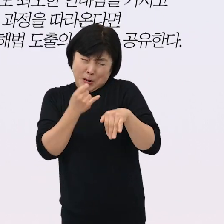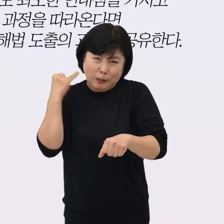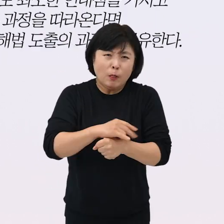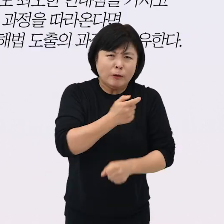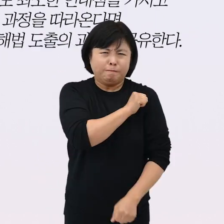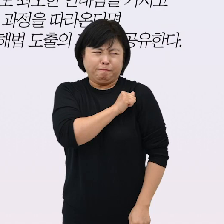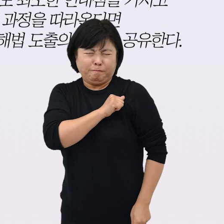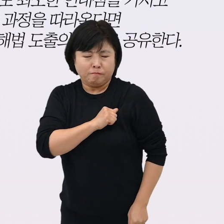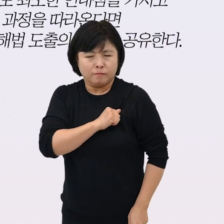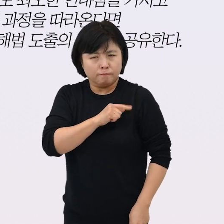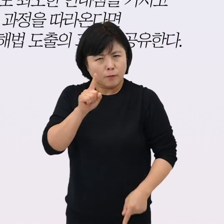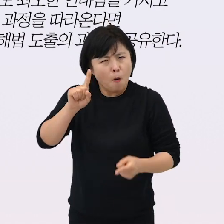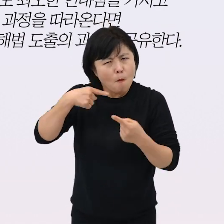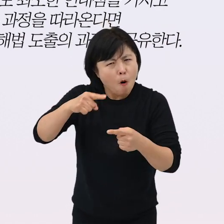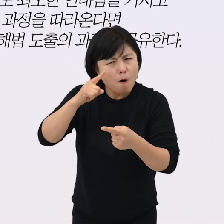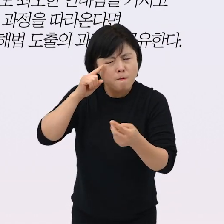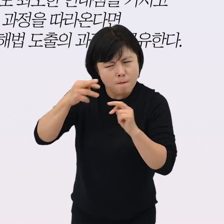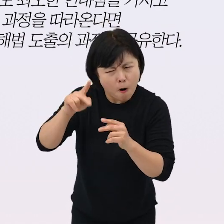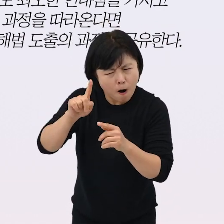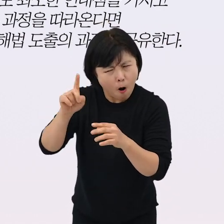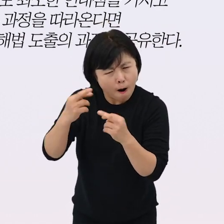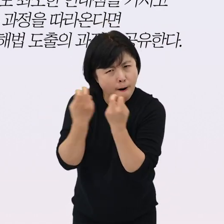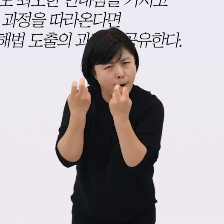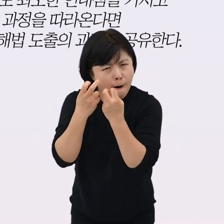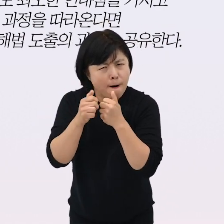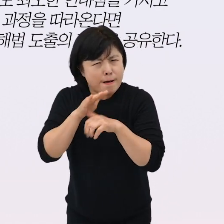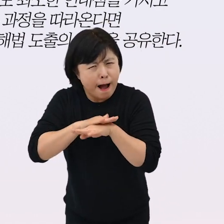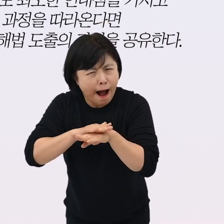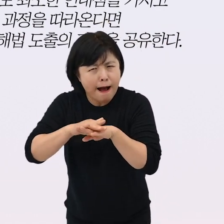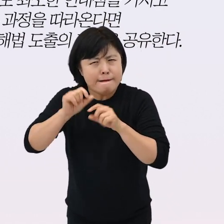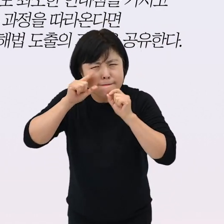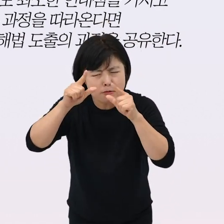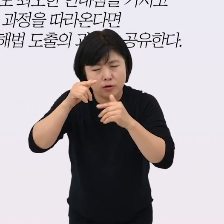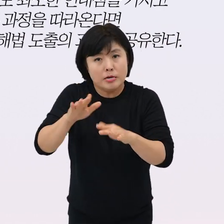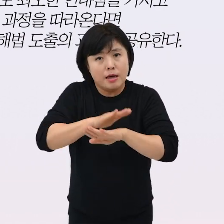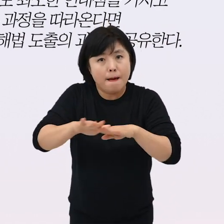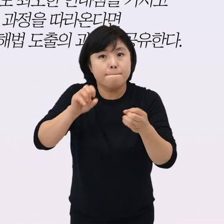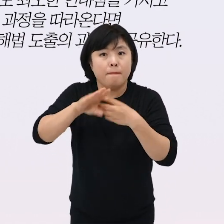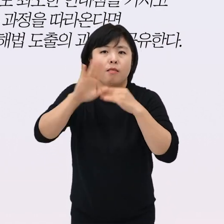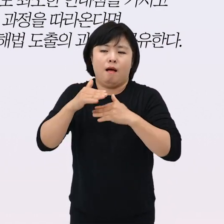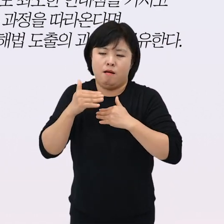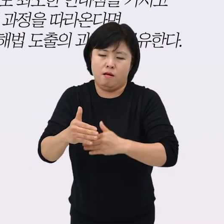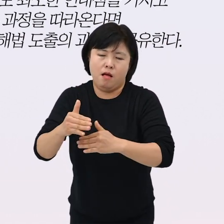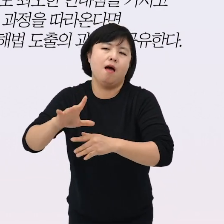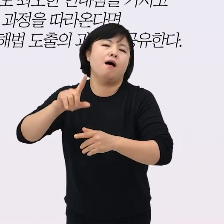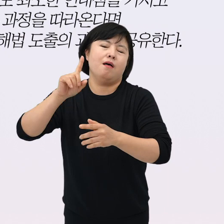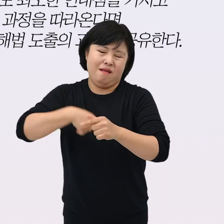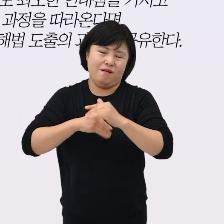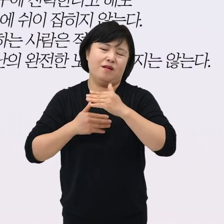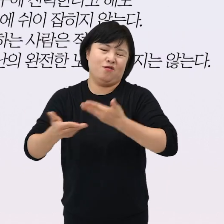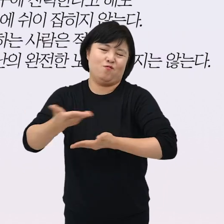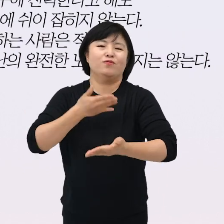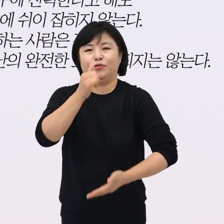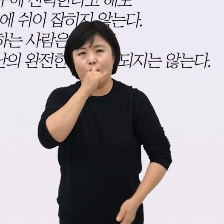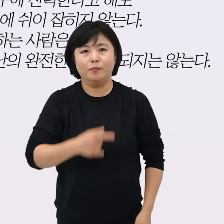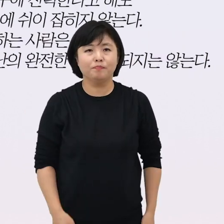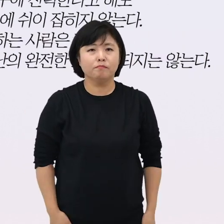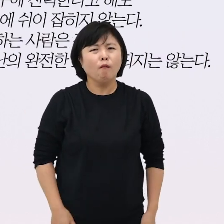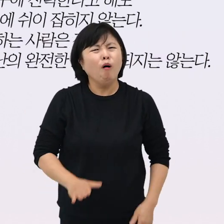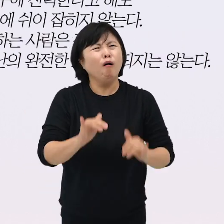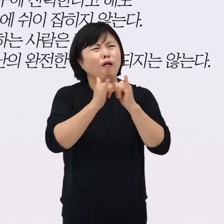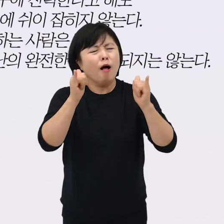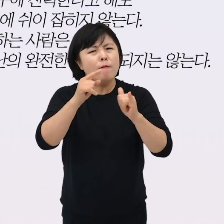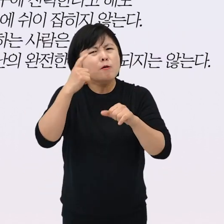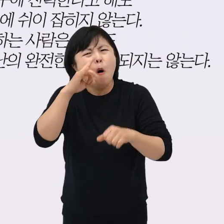가지고 자신의 추론 과정을 따라온다면 납득할 수 있게끔 그 해법 도출의 과정을 공유한다. 물론